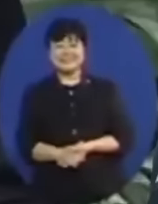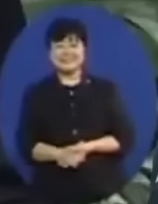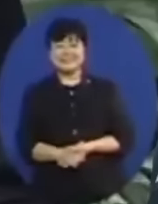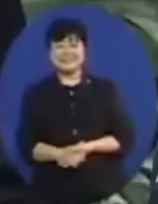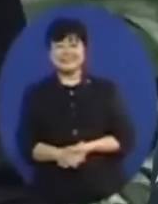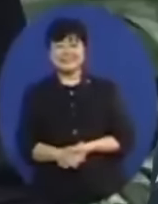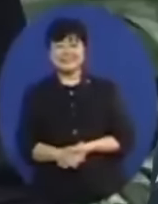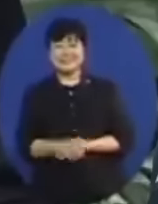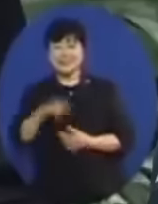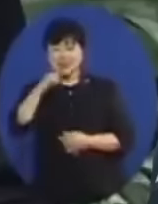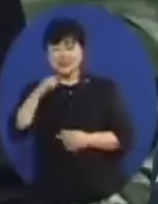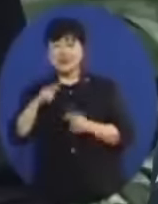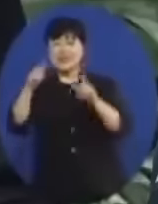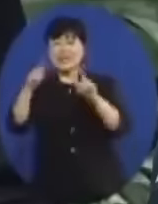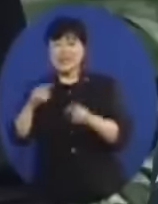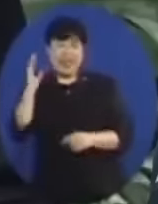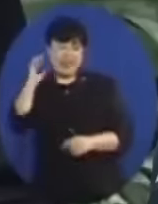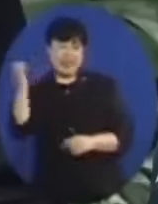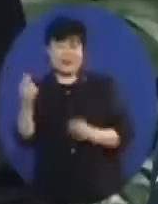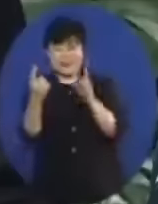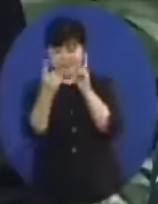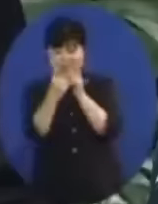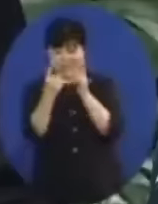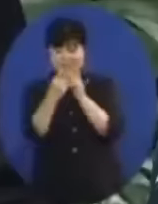내가 지난 주일날 우리 대통령님하고